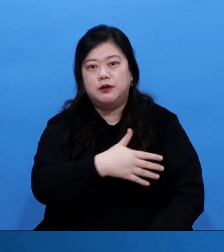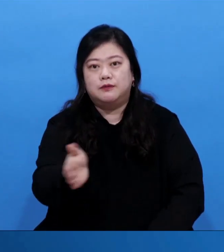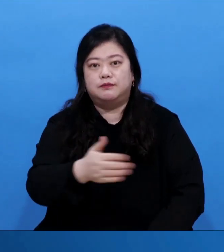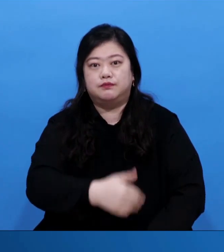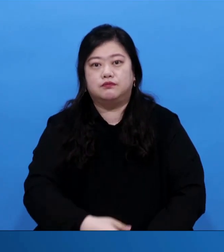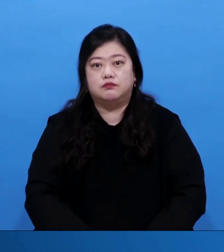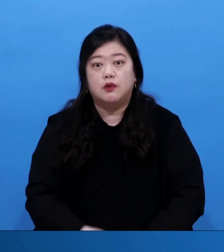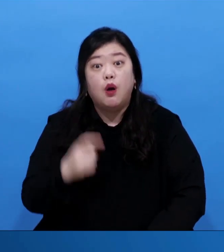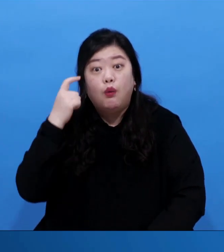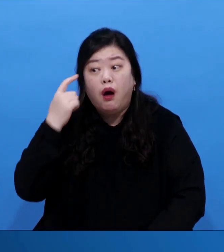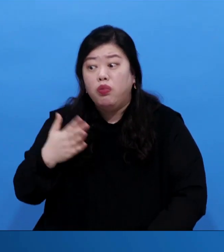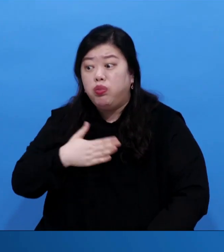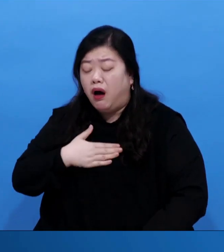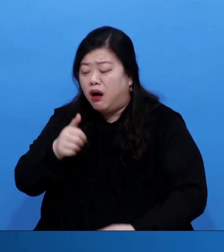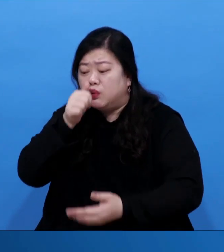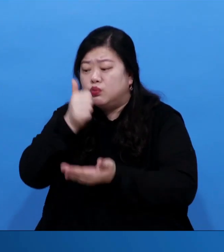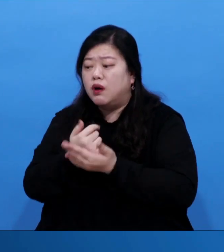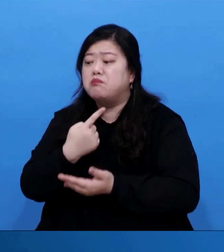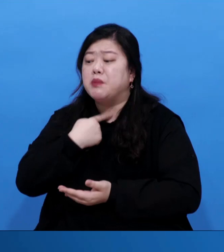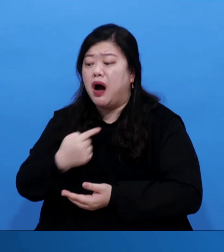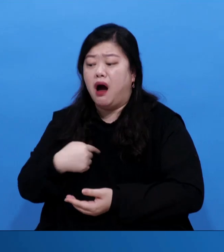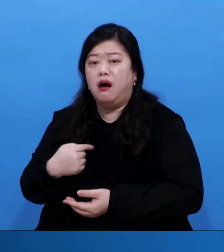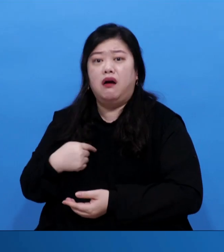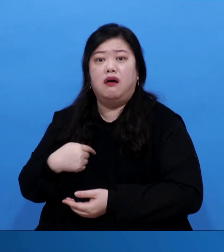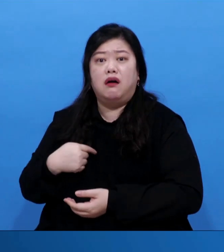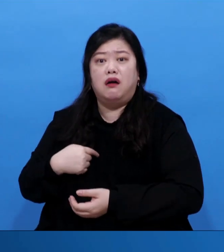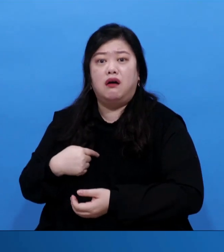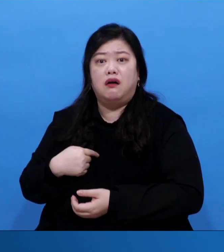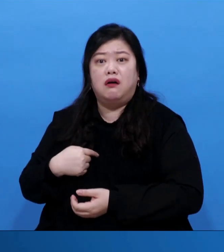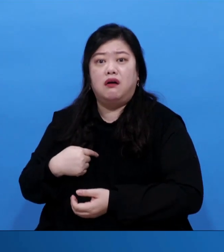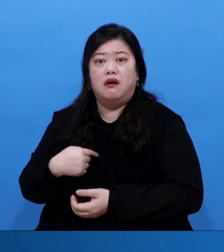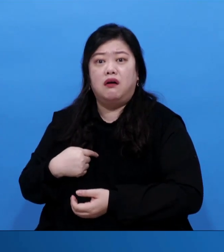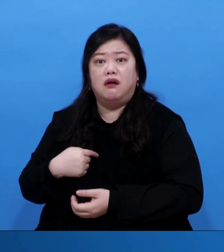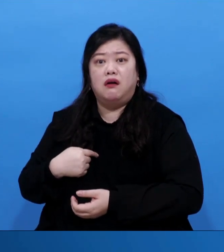왜냐, 내 죄인이었으니까. Why? Because I too was a sinner. 그렇잖아요. Isn't that so?